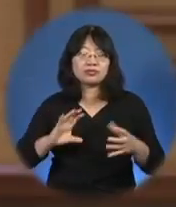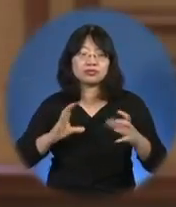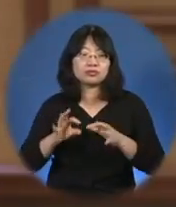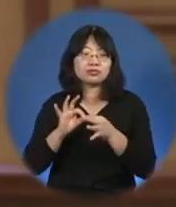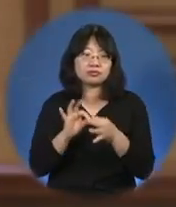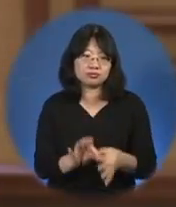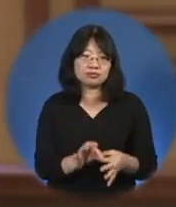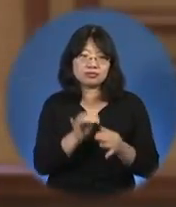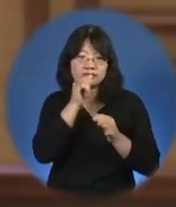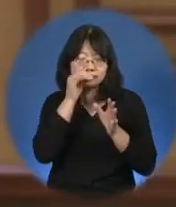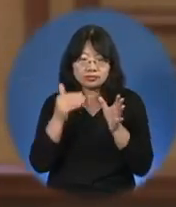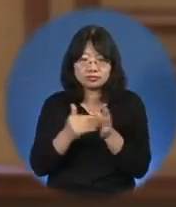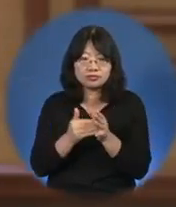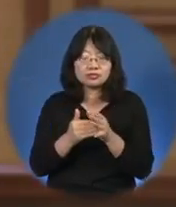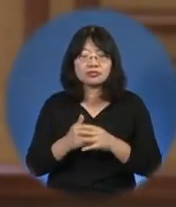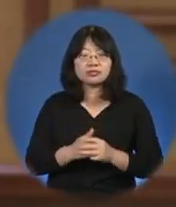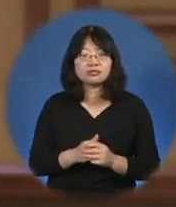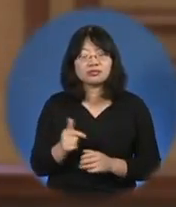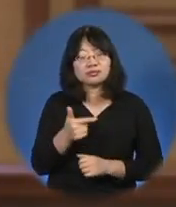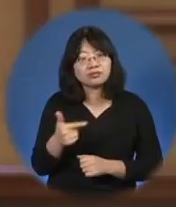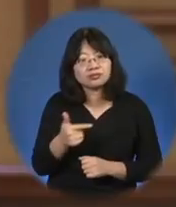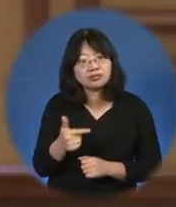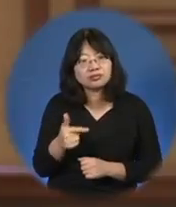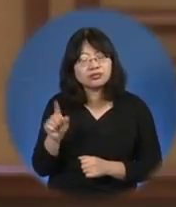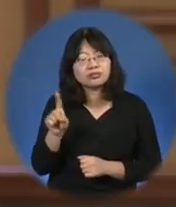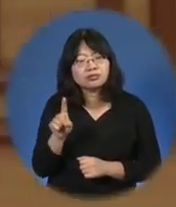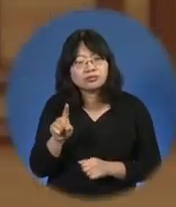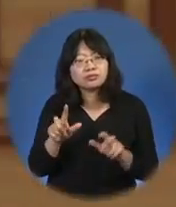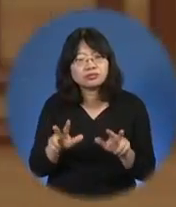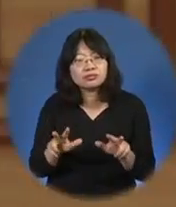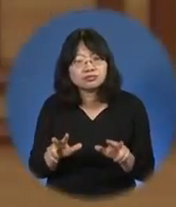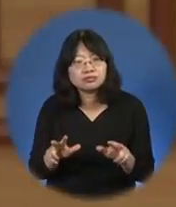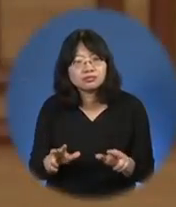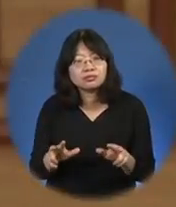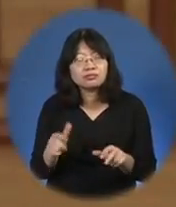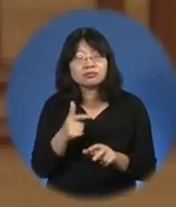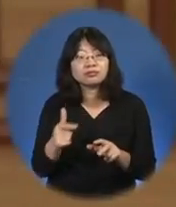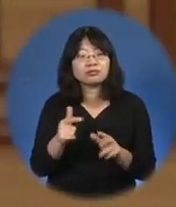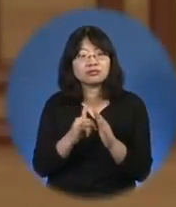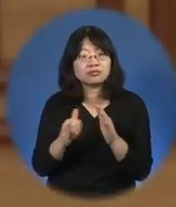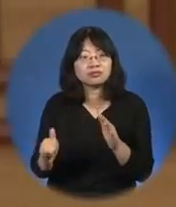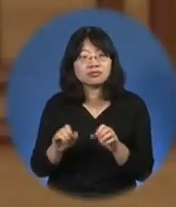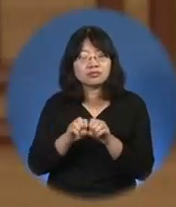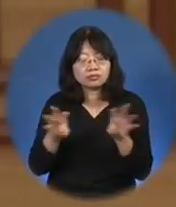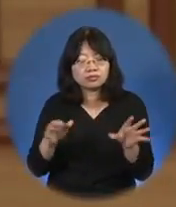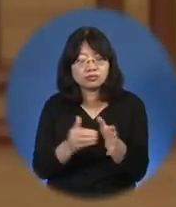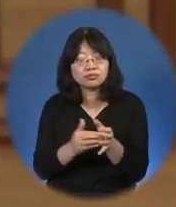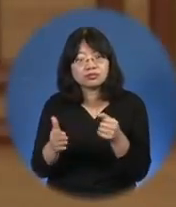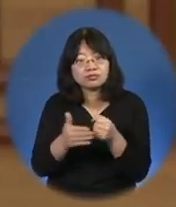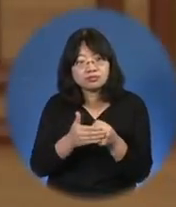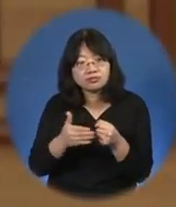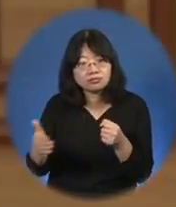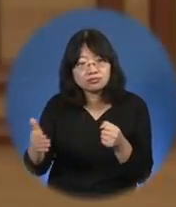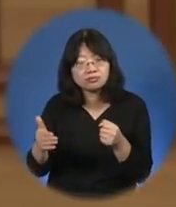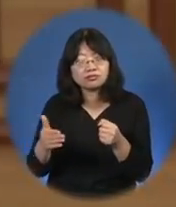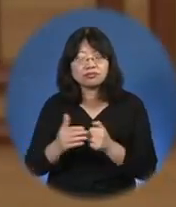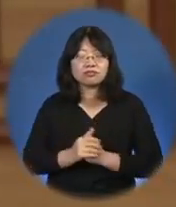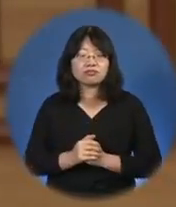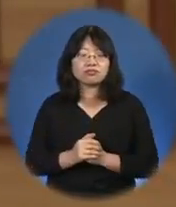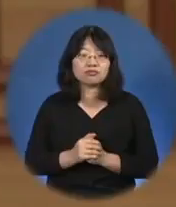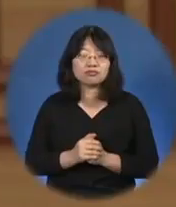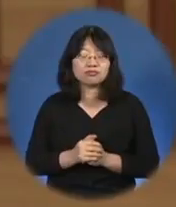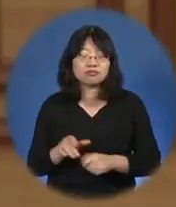그렇죠, 하는 겁니다. 그렇죠. 그런 것은 굉장히 어찌 보면 지금은 이제 대가족이 흩어졌기 때문에 되게